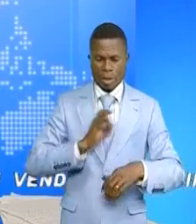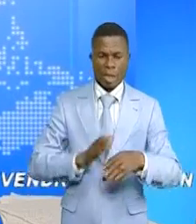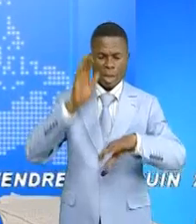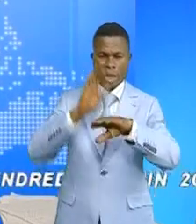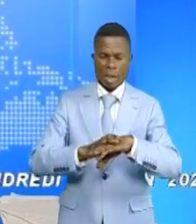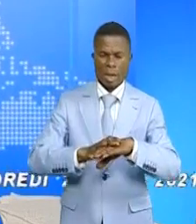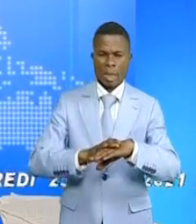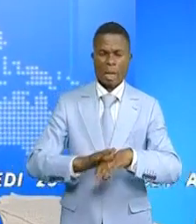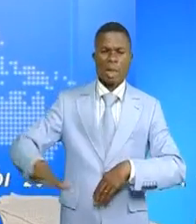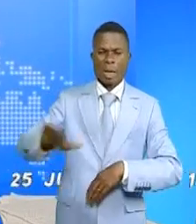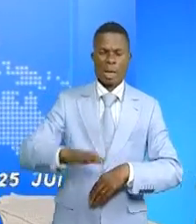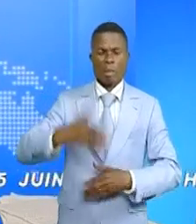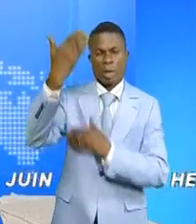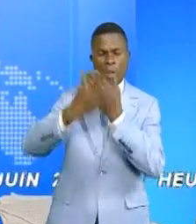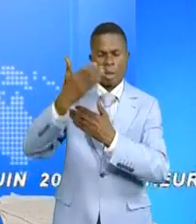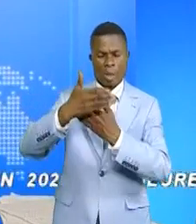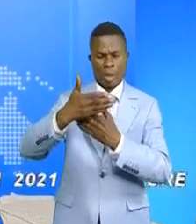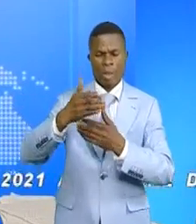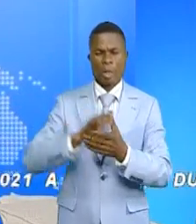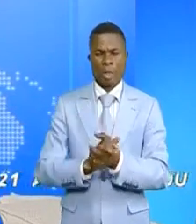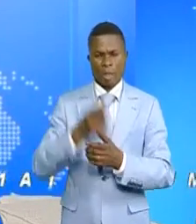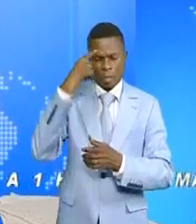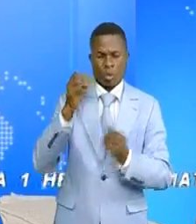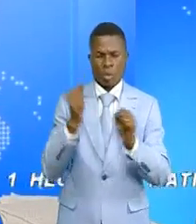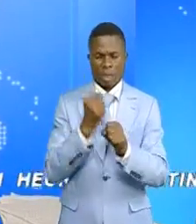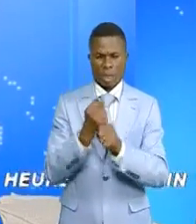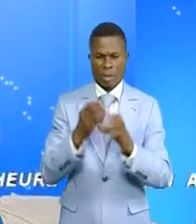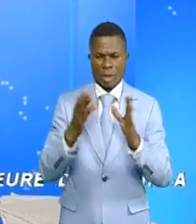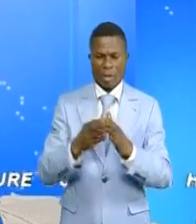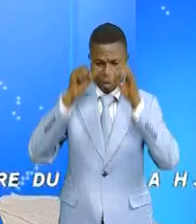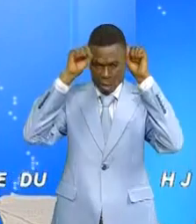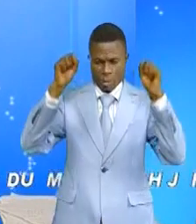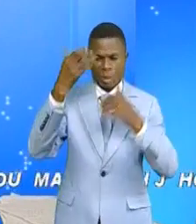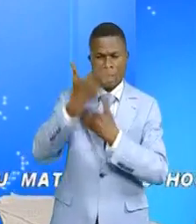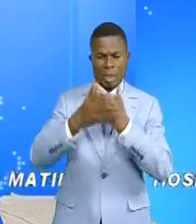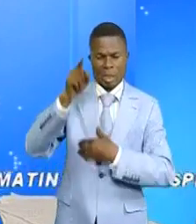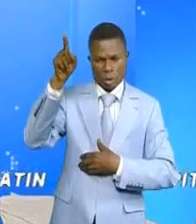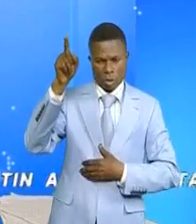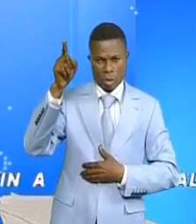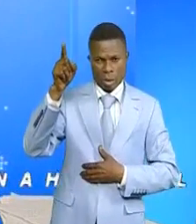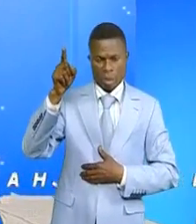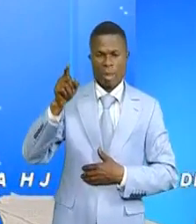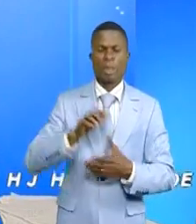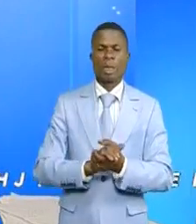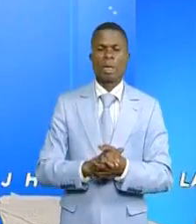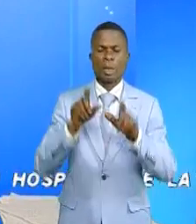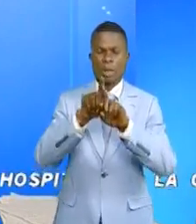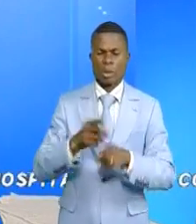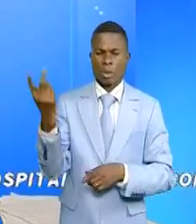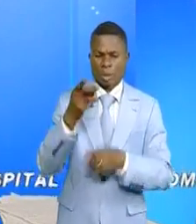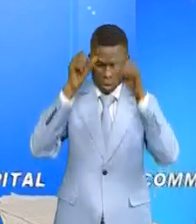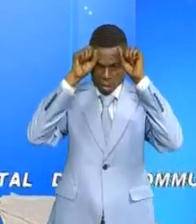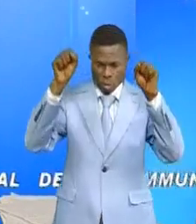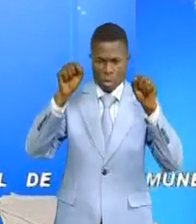la frontière rwandaise de Kisenyi pour une séance de travail avec son homologue rwandais Paul Kagame. Les deux chefs